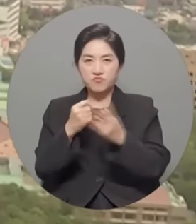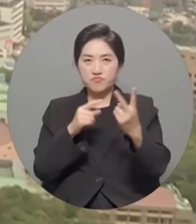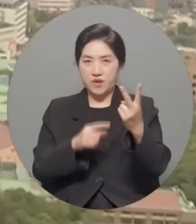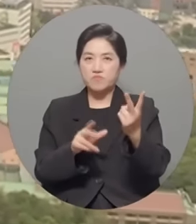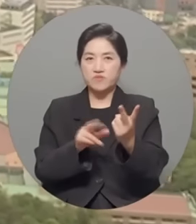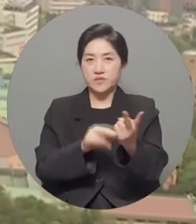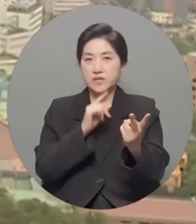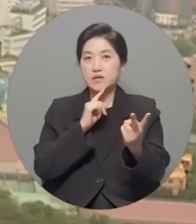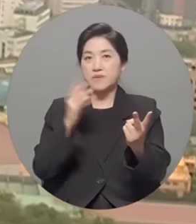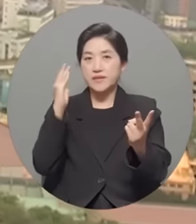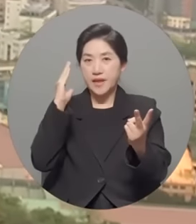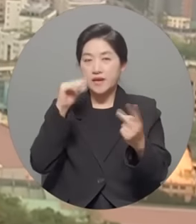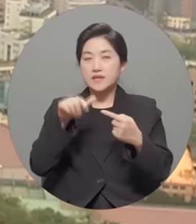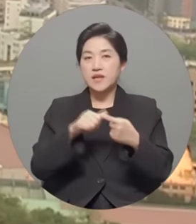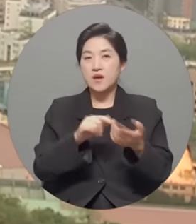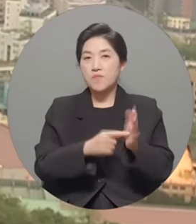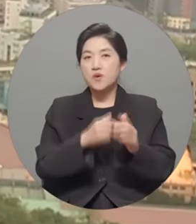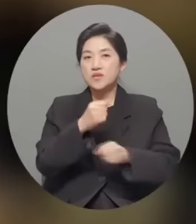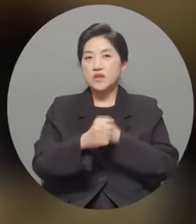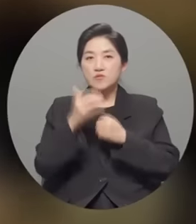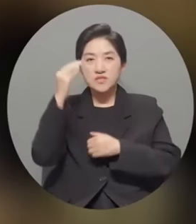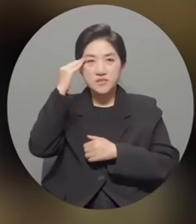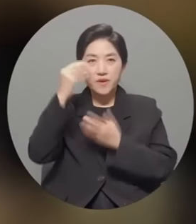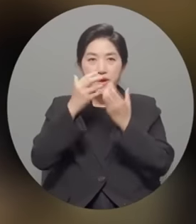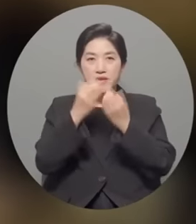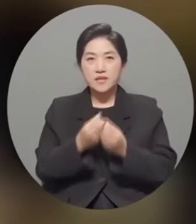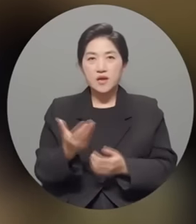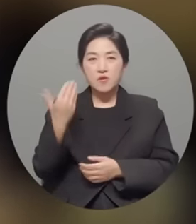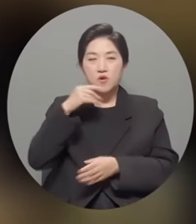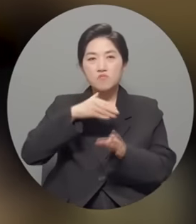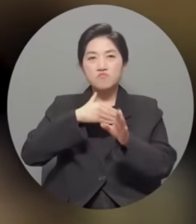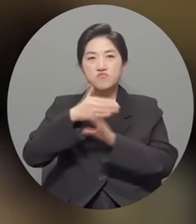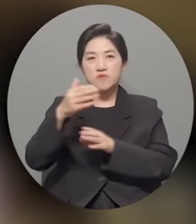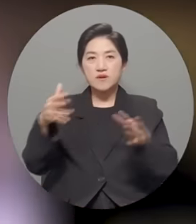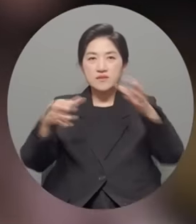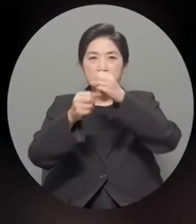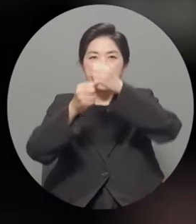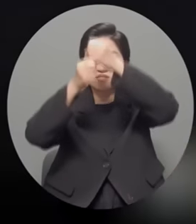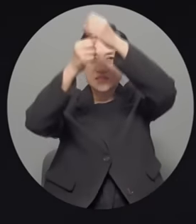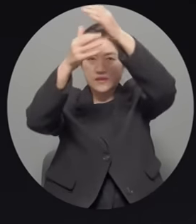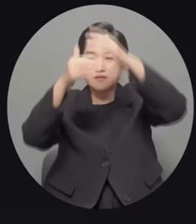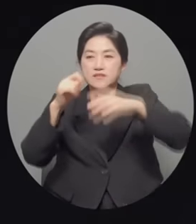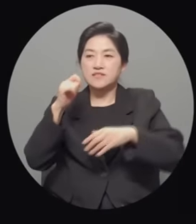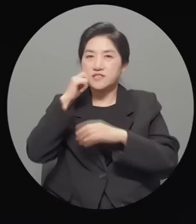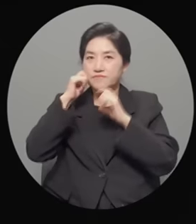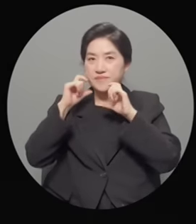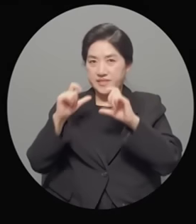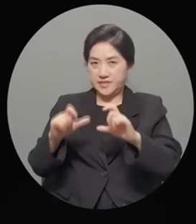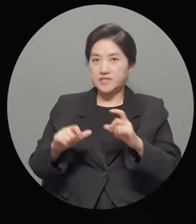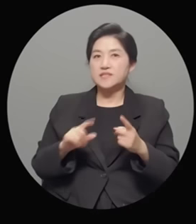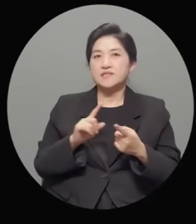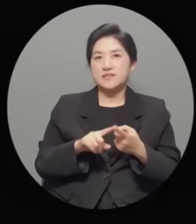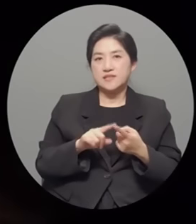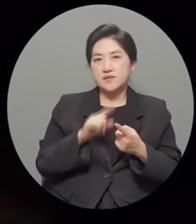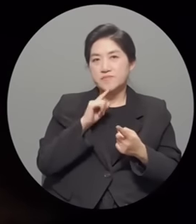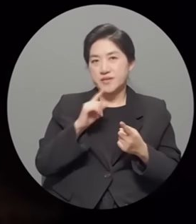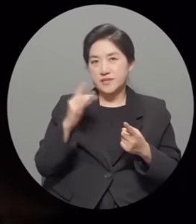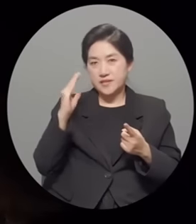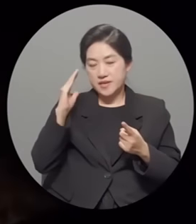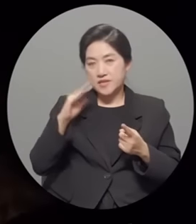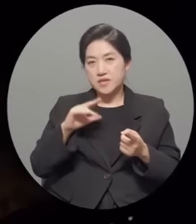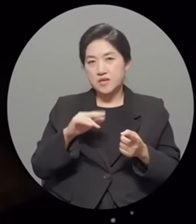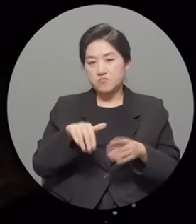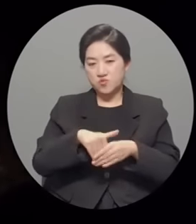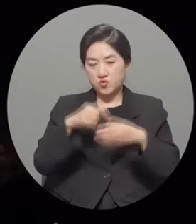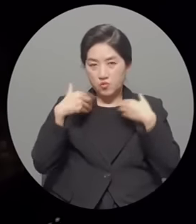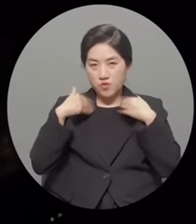꼽았습니다. 먼저 표현의 자유 침해 사례로 과거 북한으로 전단을 보내는 게 금지됐던 것을 언급했습니다. 문재인